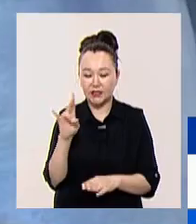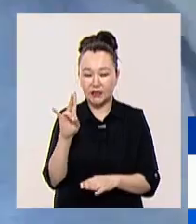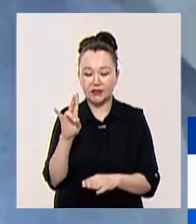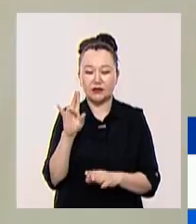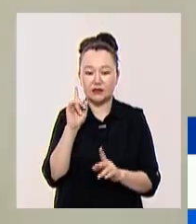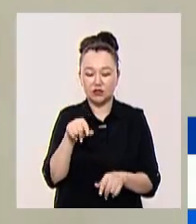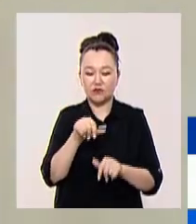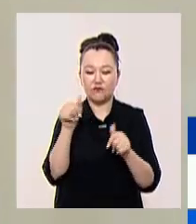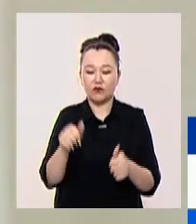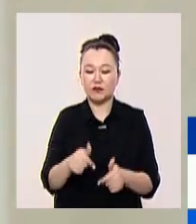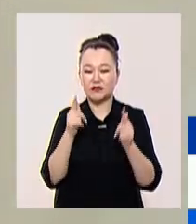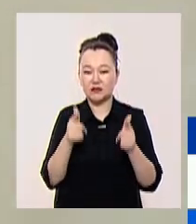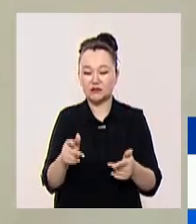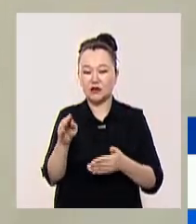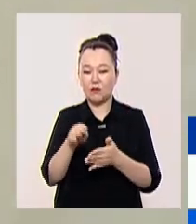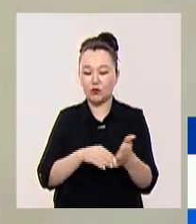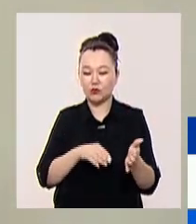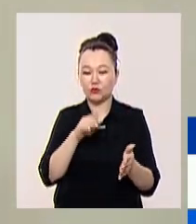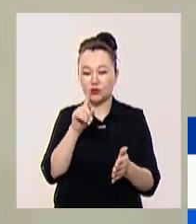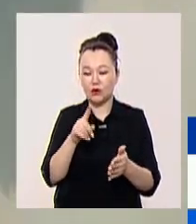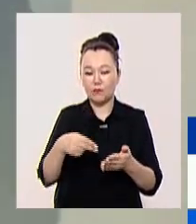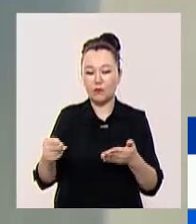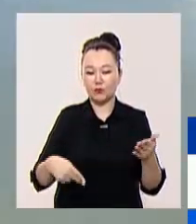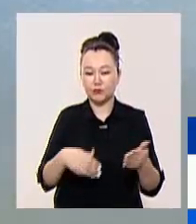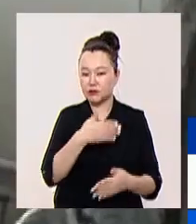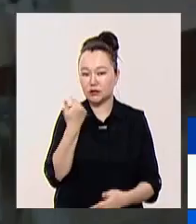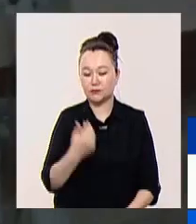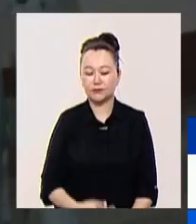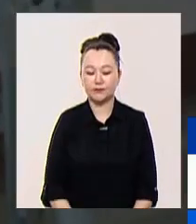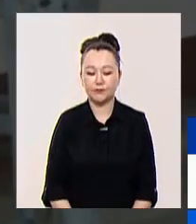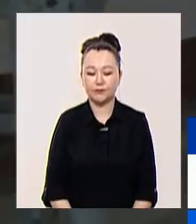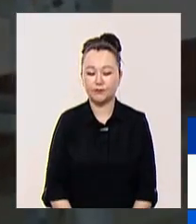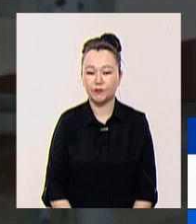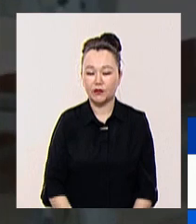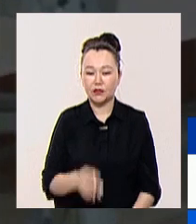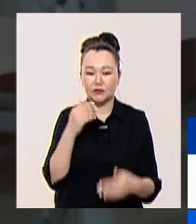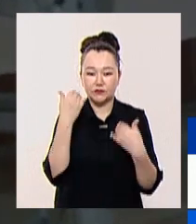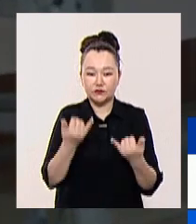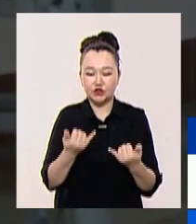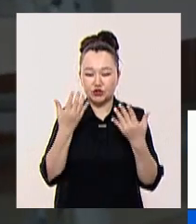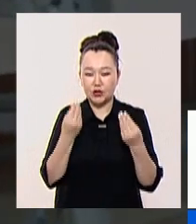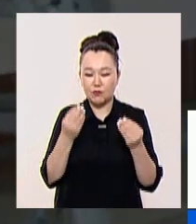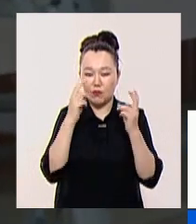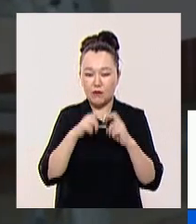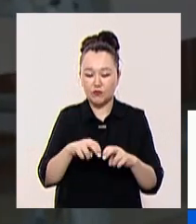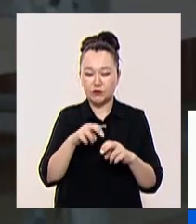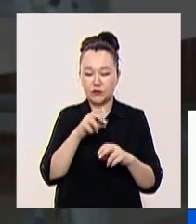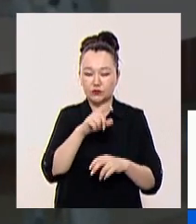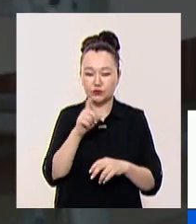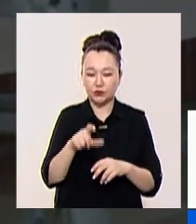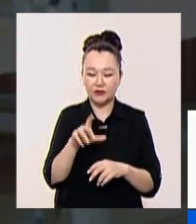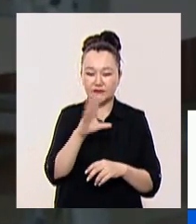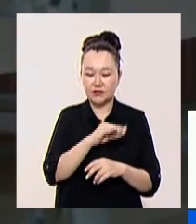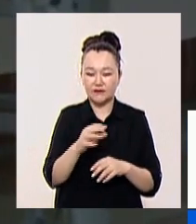Даже форма согласия заполнена, только без подписи. На сегодняшний день проводится служебное расследование